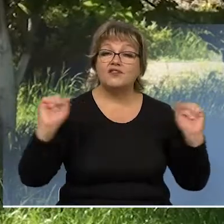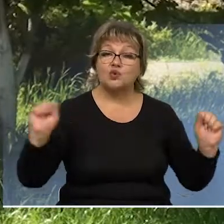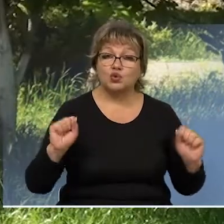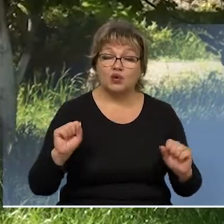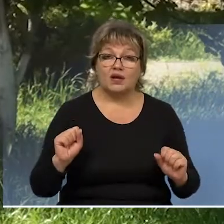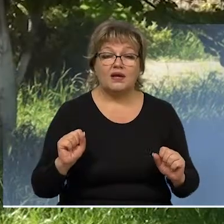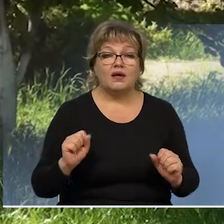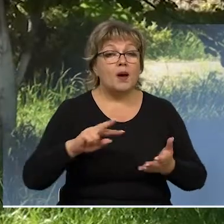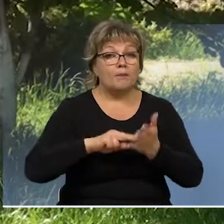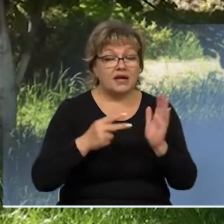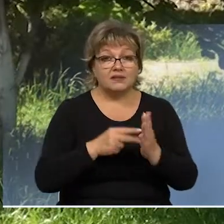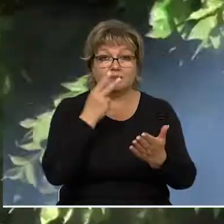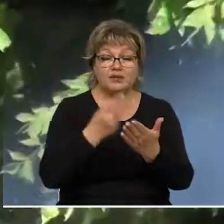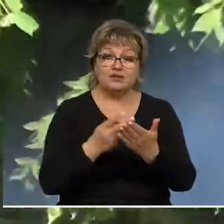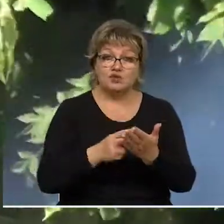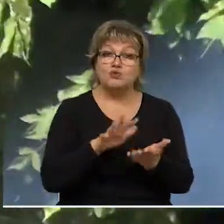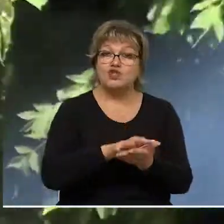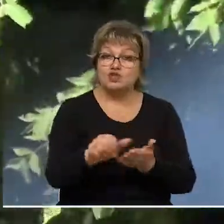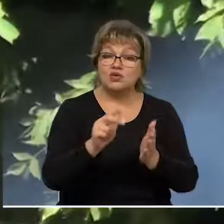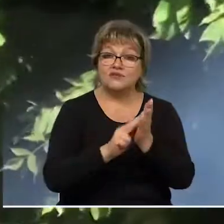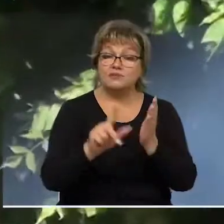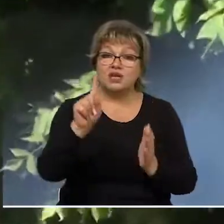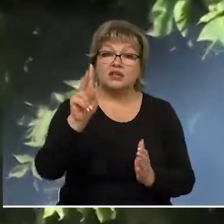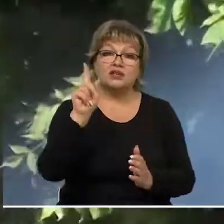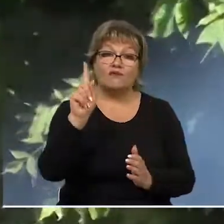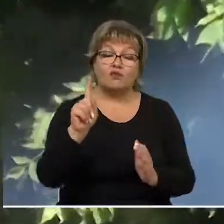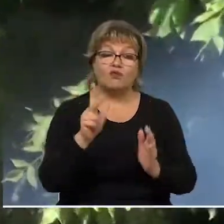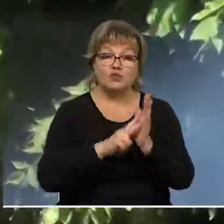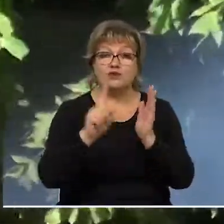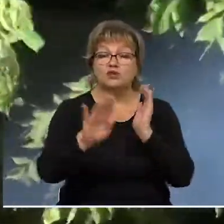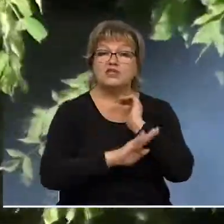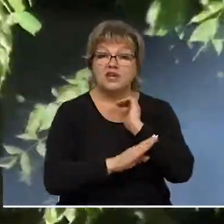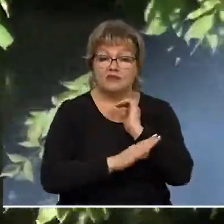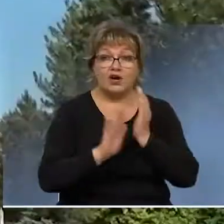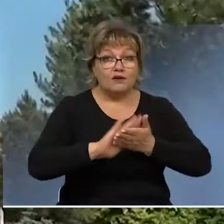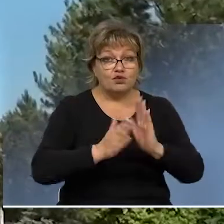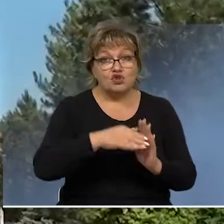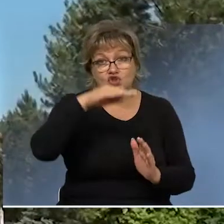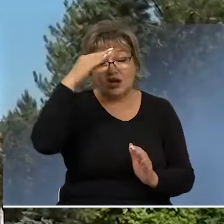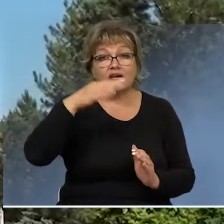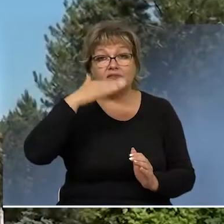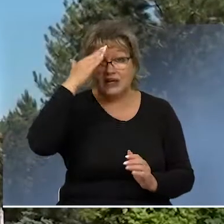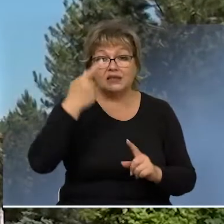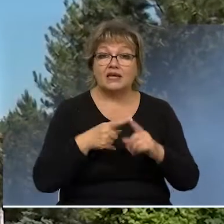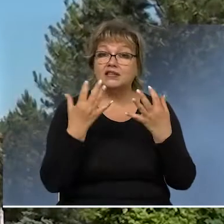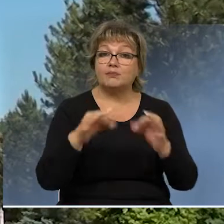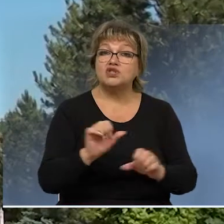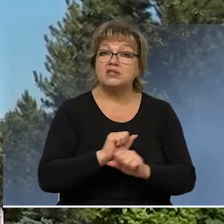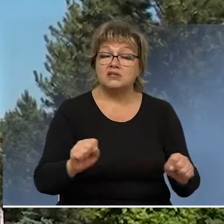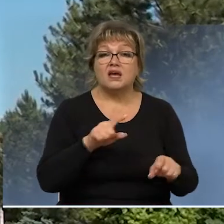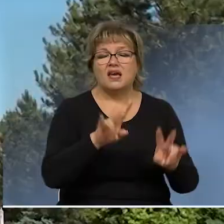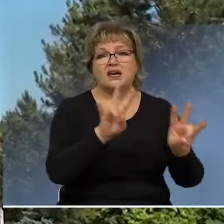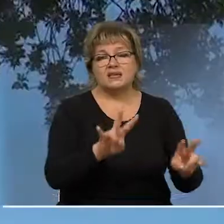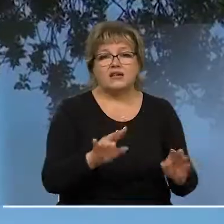площадка для занятий физкультурой проектом предусмотрен снос 81 дерево но в условиях жаркого лета этого